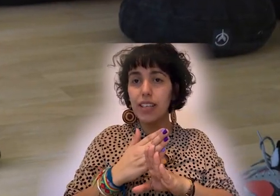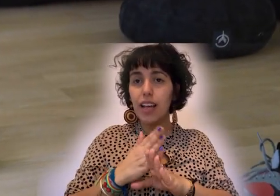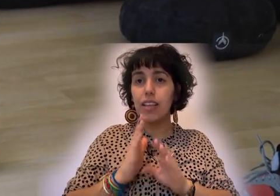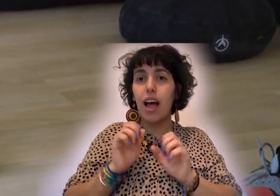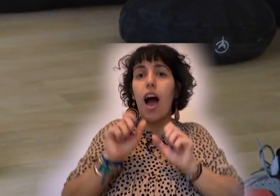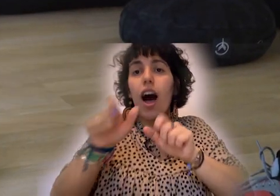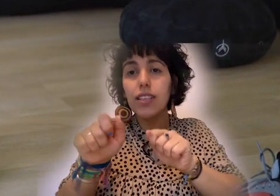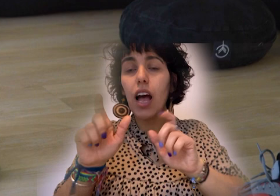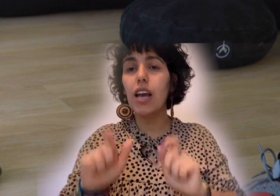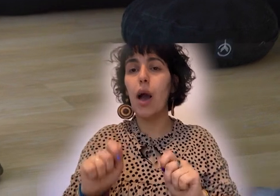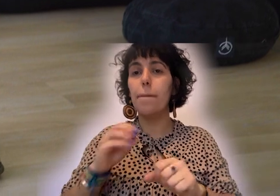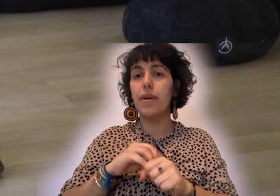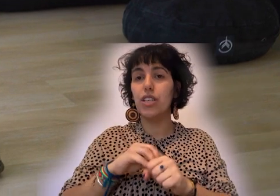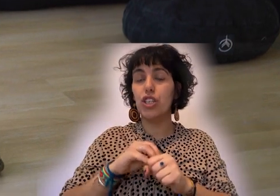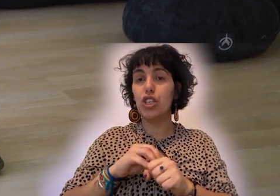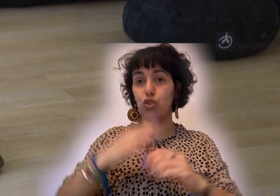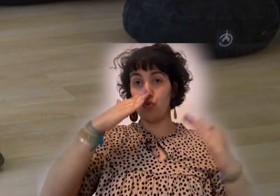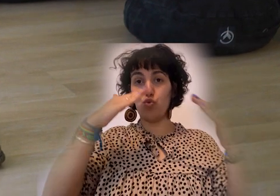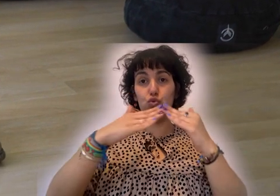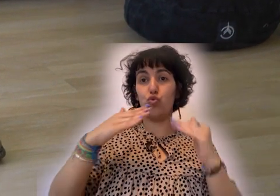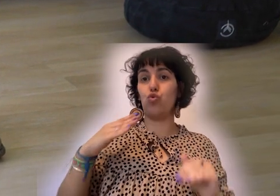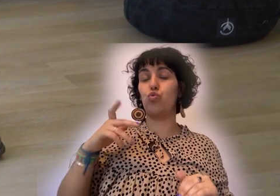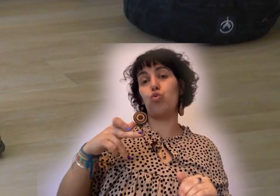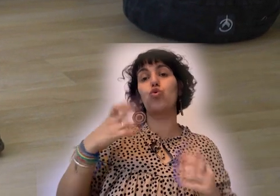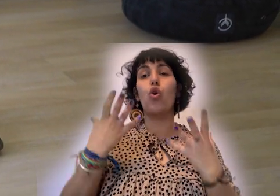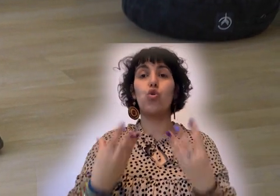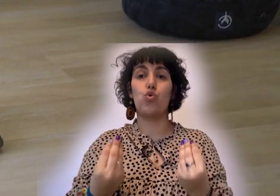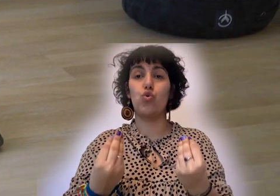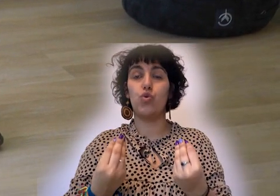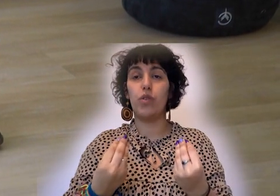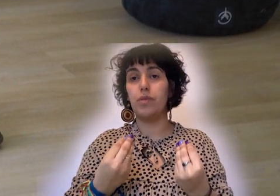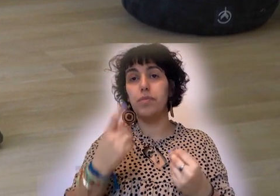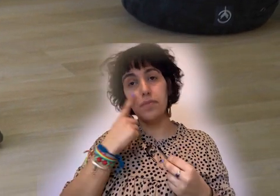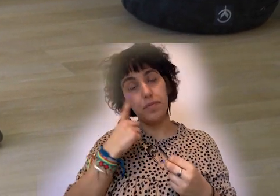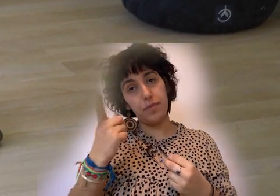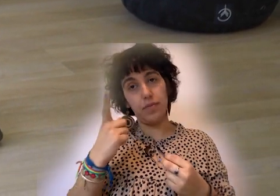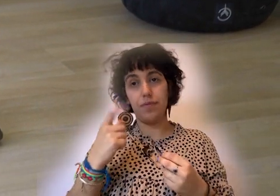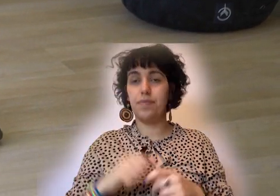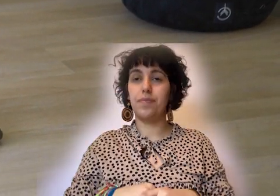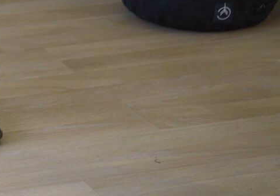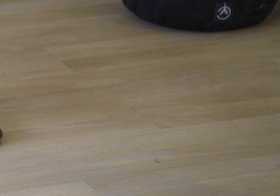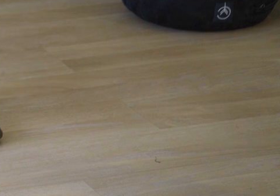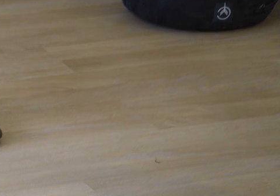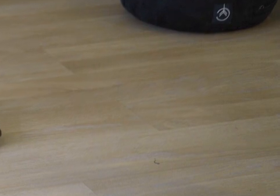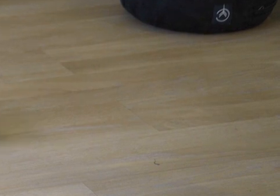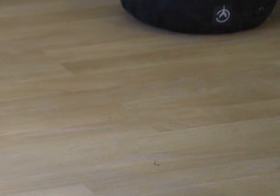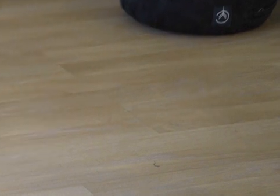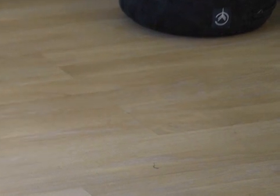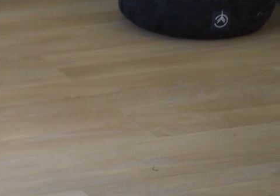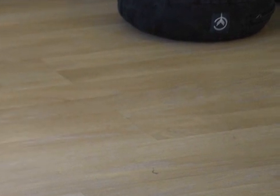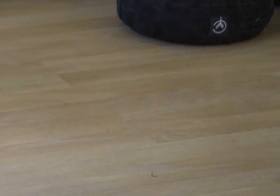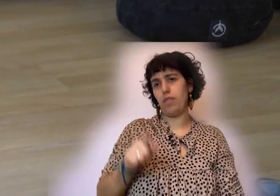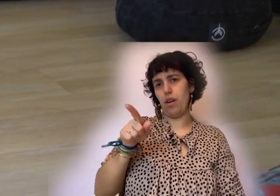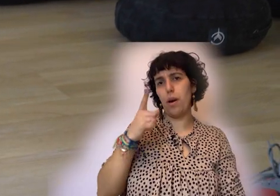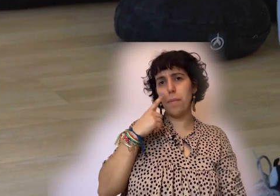pozisyona sokacaktır yani şu şekilde bir duruş ya da işte ortama Bu şekilde bir duruş Benim marketim çok değer kısıtlar kenya'ya